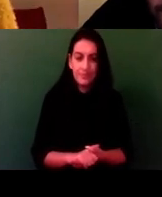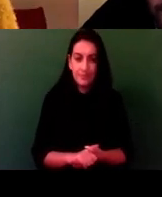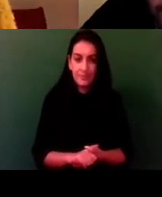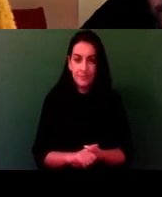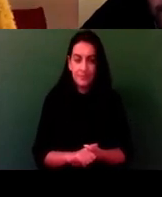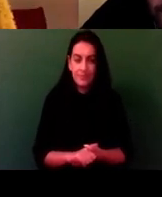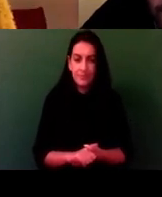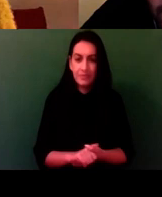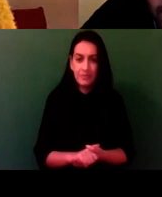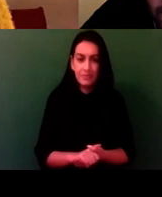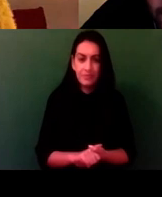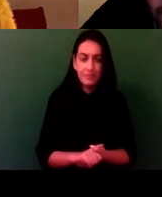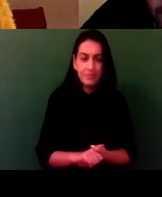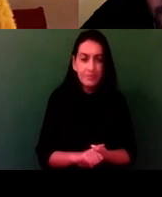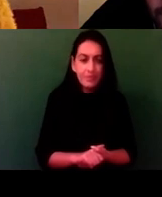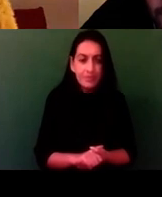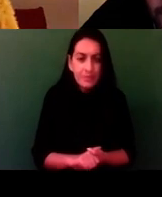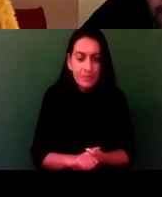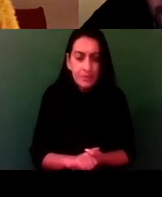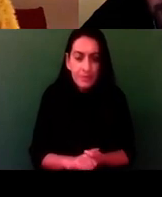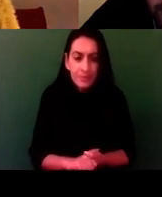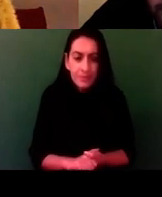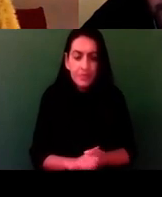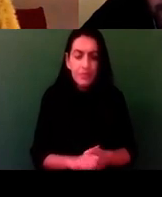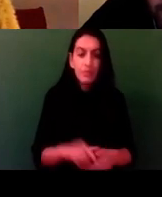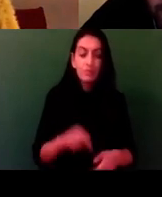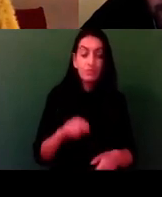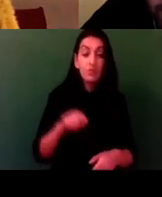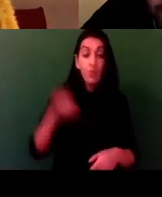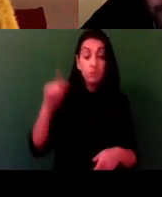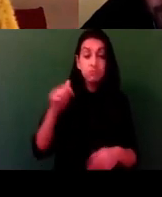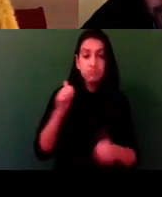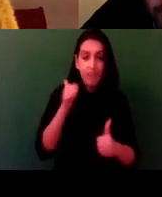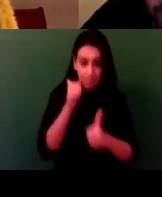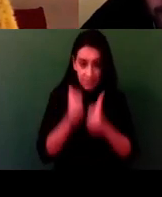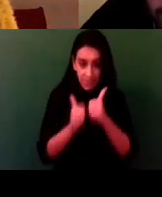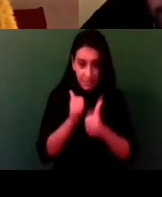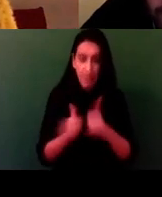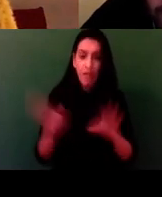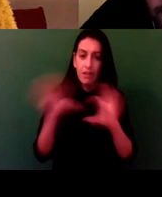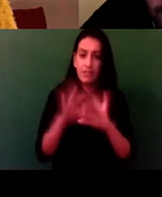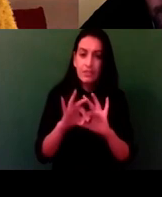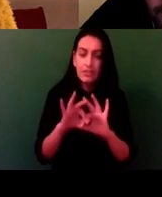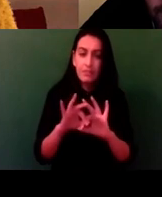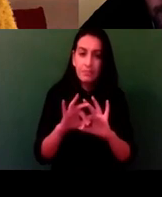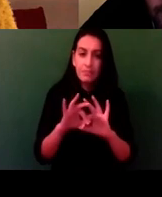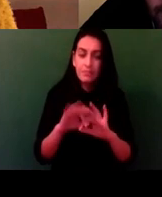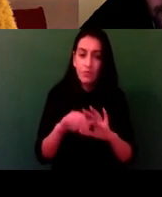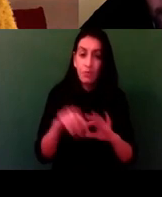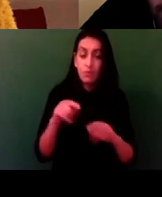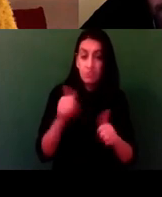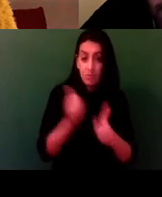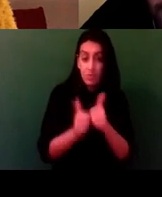mimarlıktanım. Bizim de aslında bu yarışmalar, özellikle son yarışmalardan önce, hatta MAD'ın da benzer bir süreci